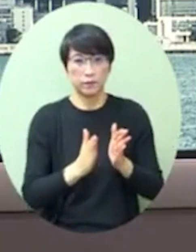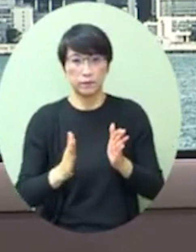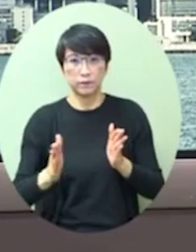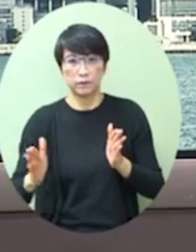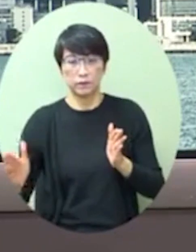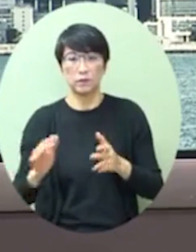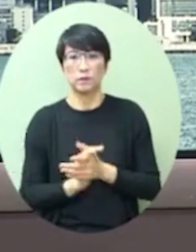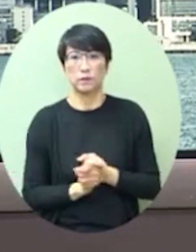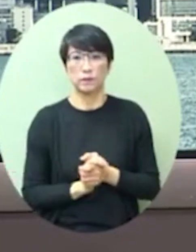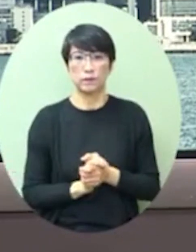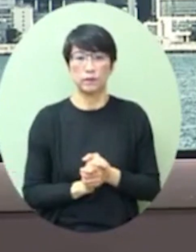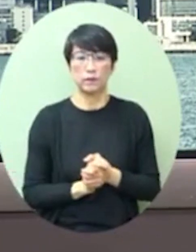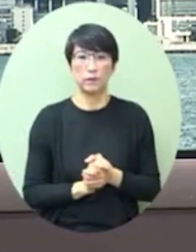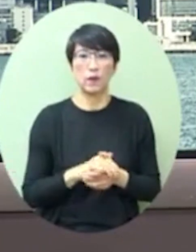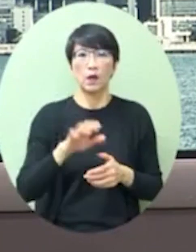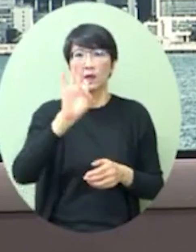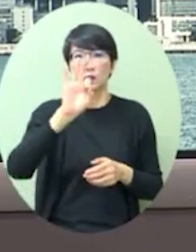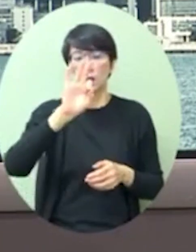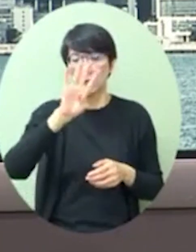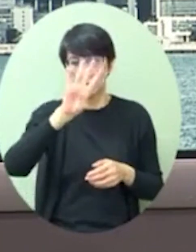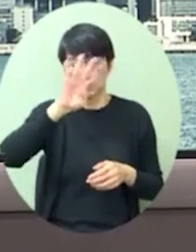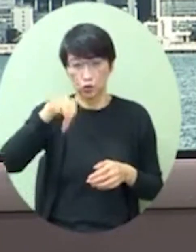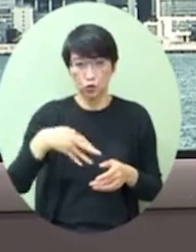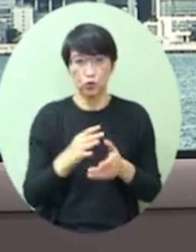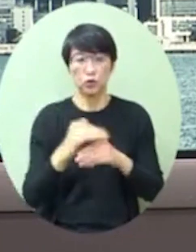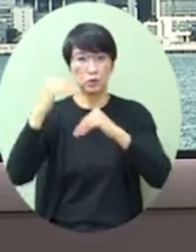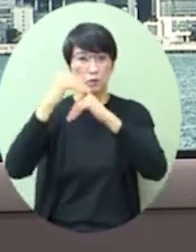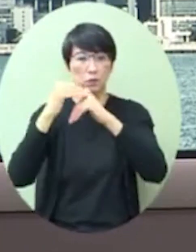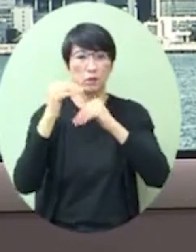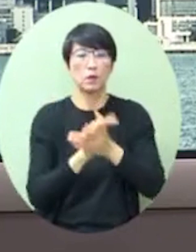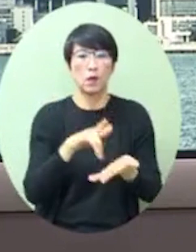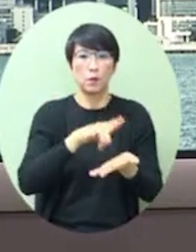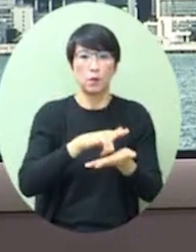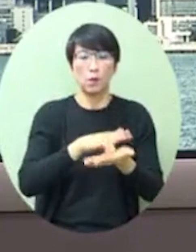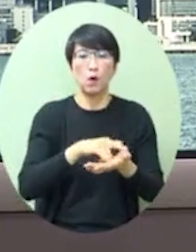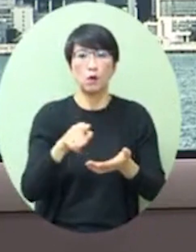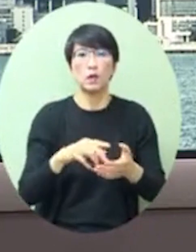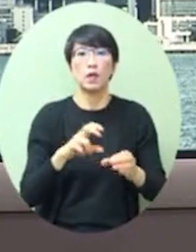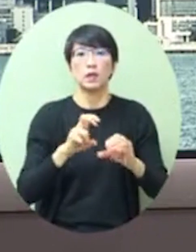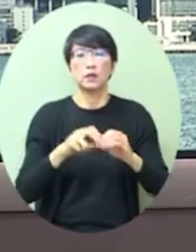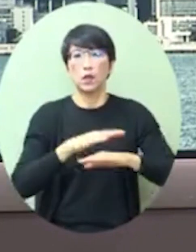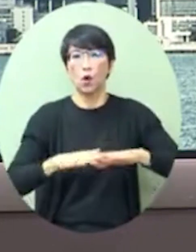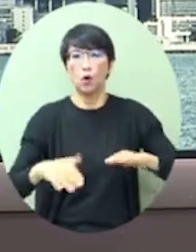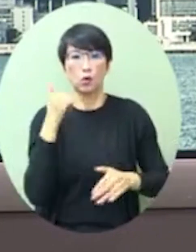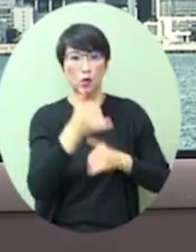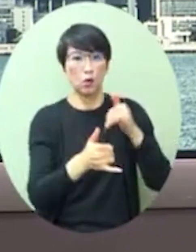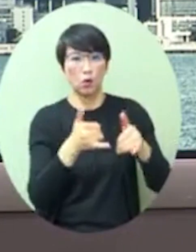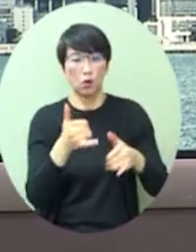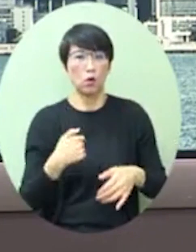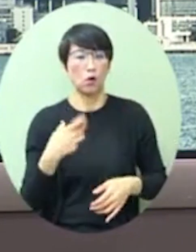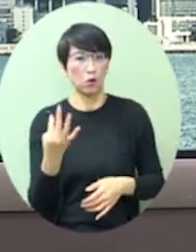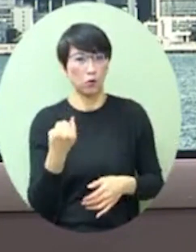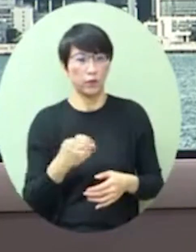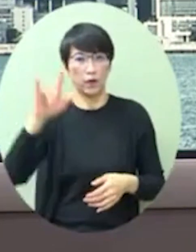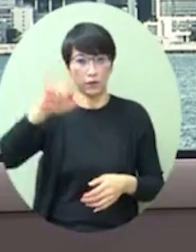访重庆、四川、武汉和西安。所以我回来之后呢